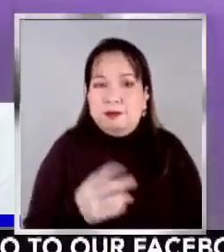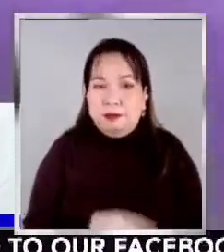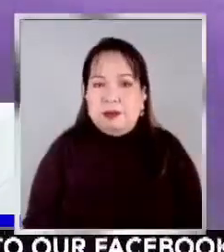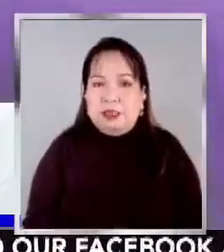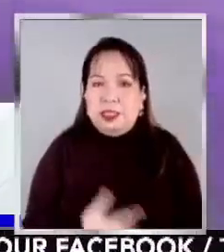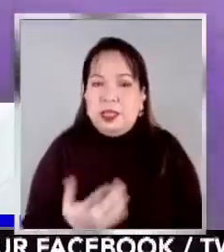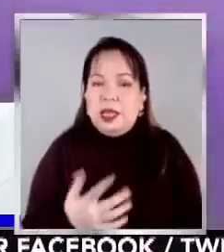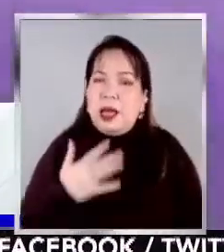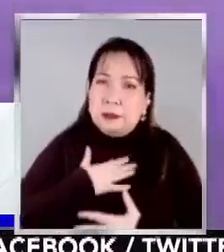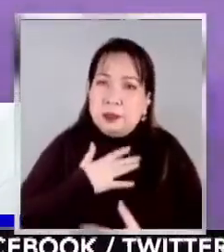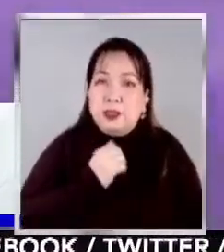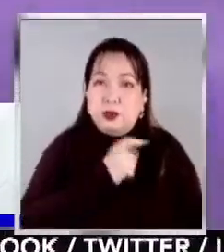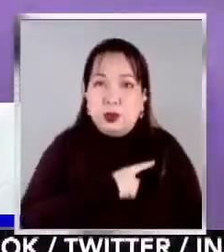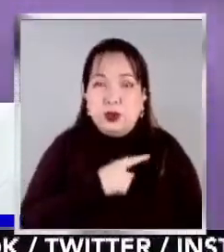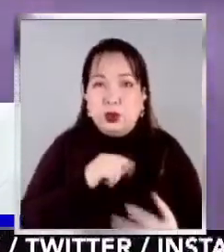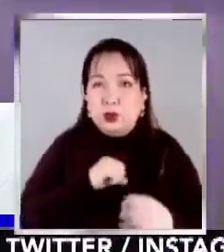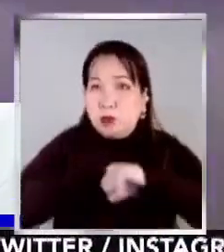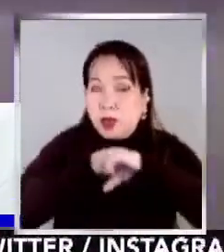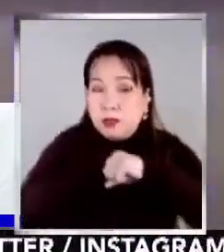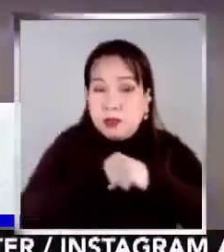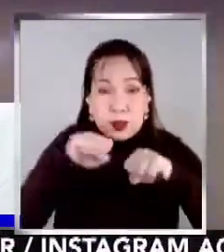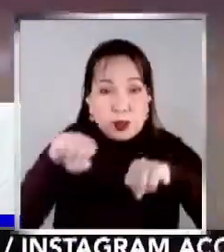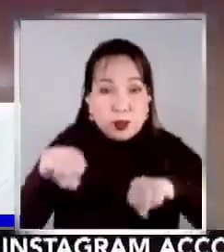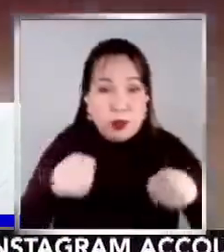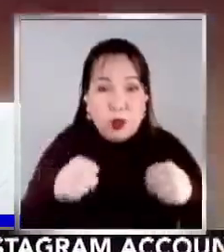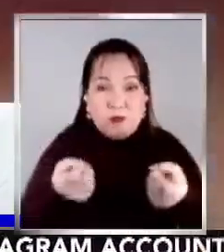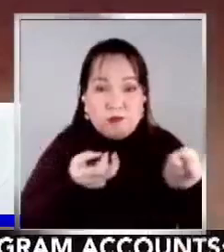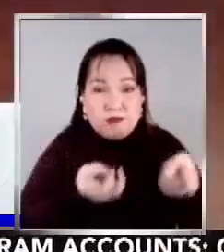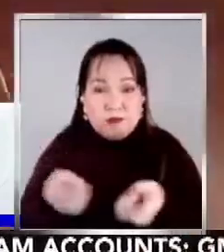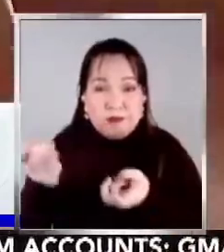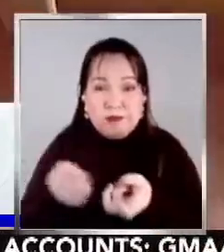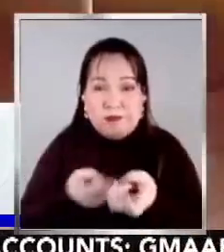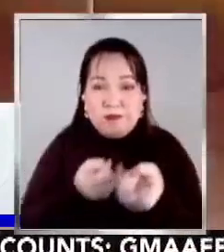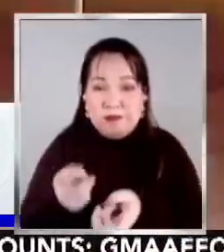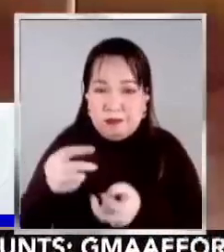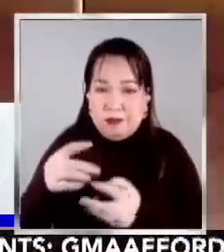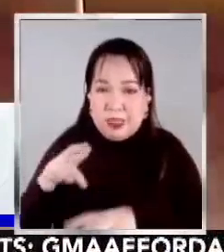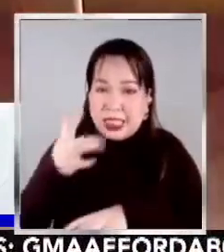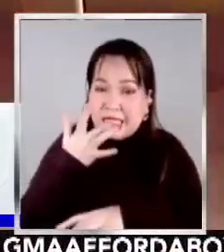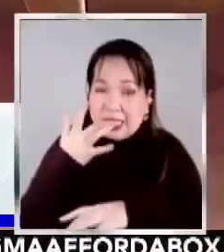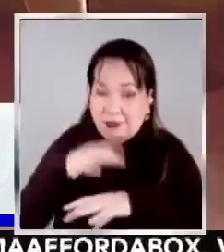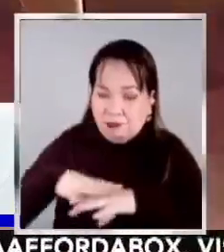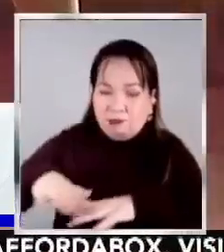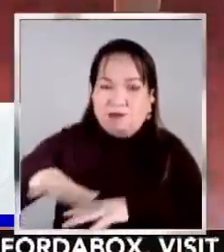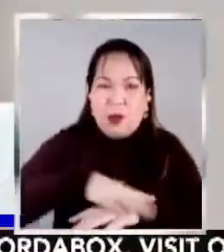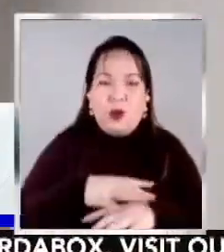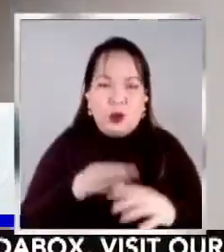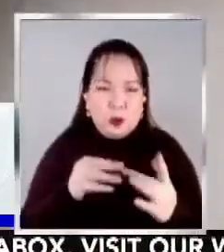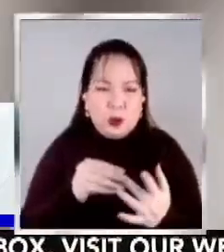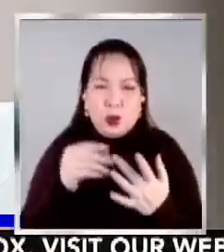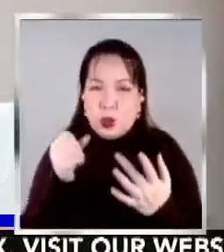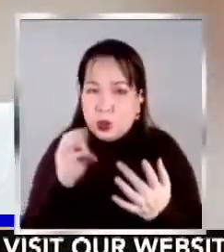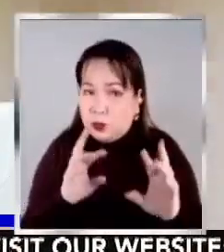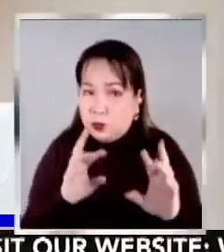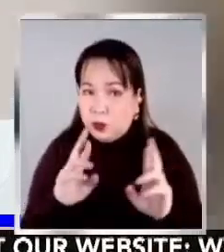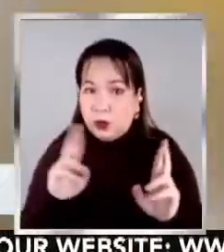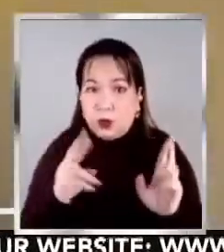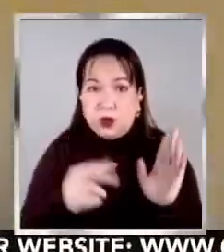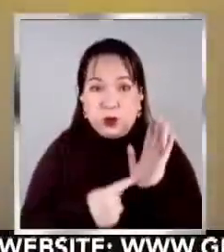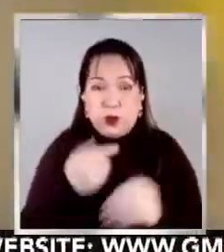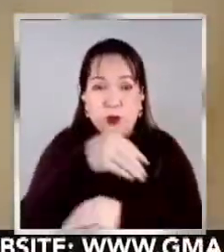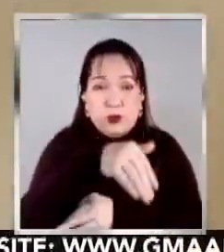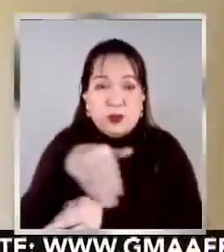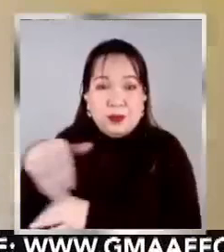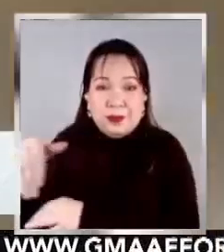ang sport na figure skating sa ating bansa. Lalo na pag naipalabas na ang Hearts on Ice sa GMA. Isa raw sa dapat